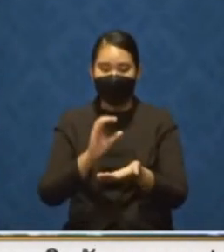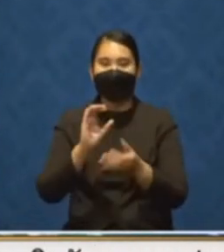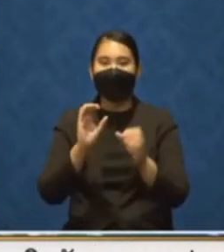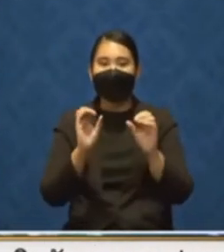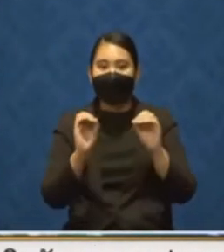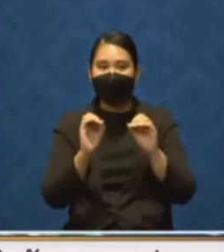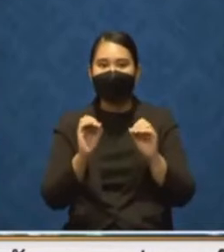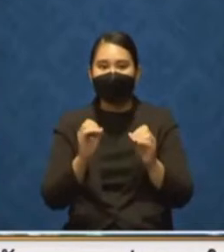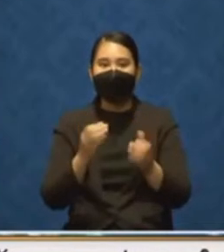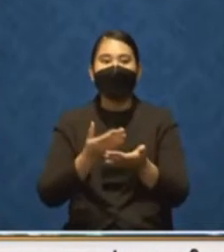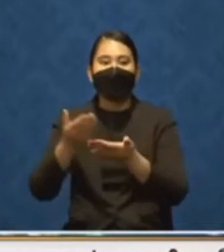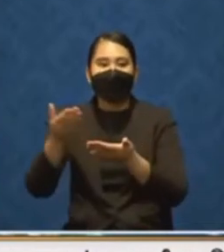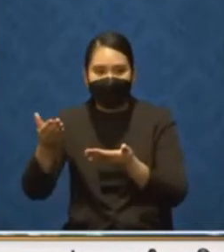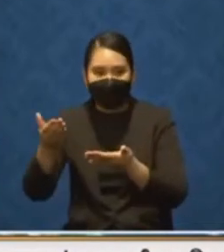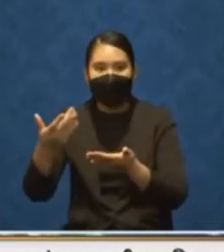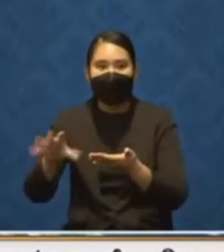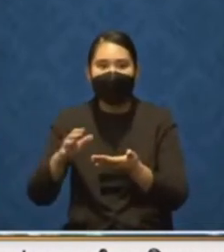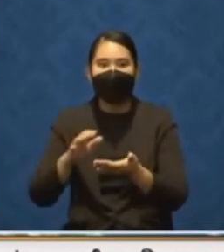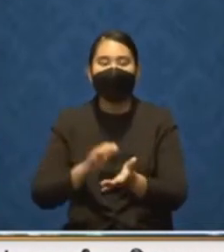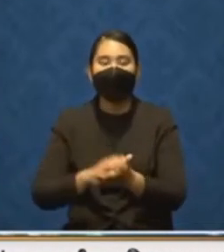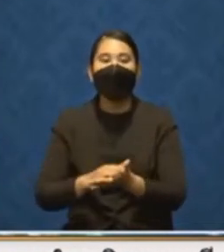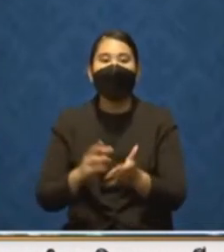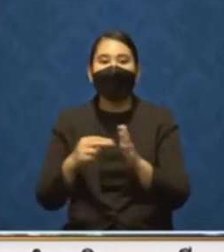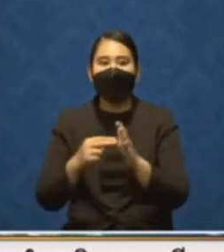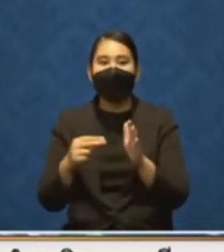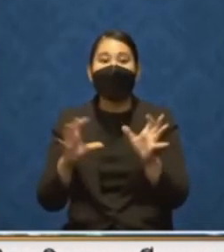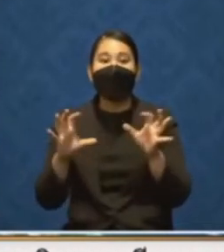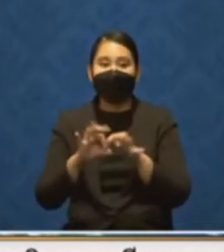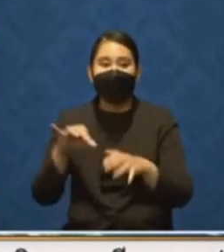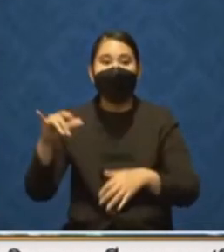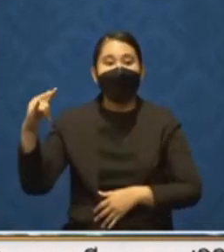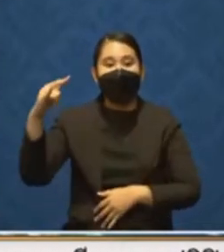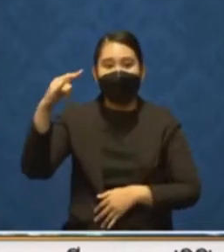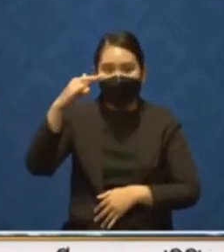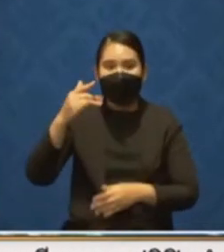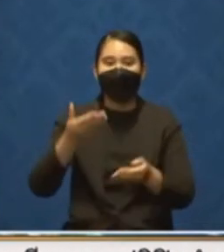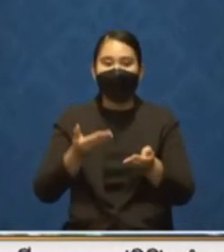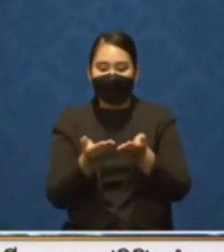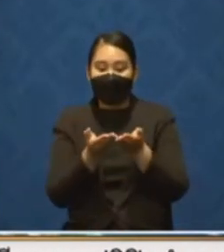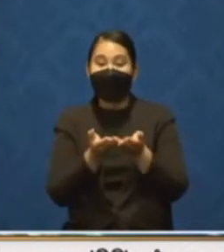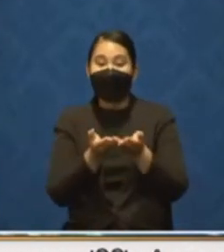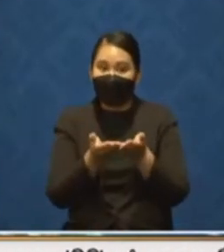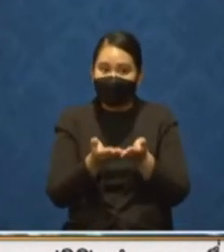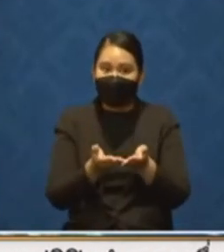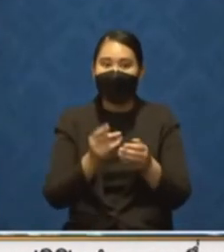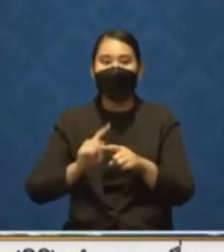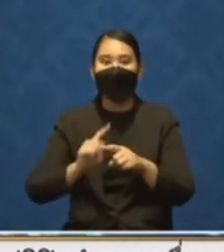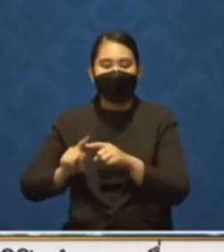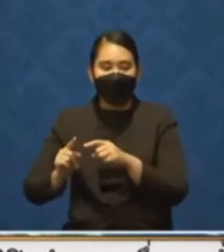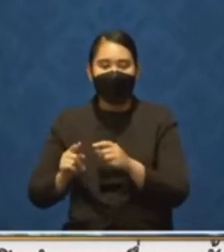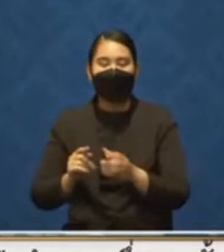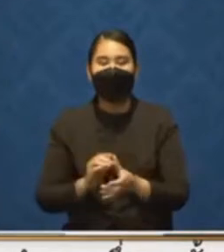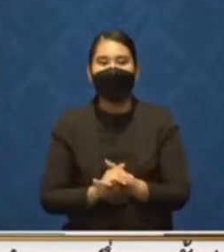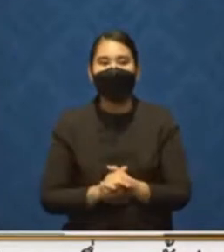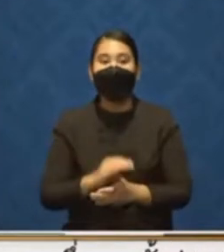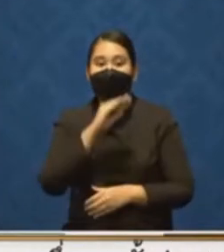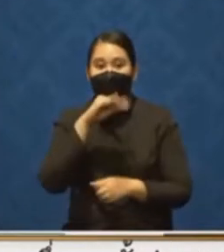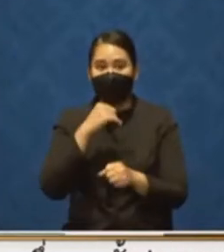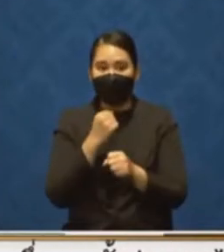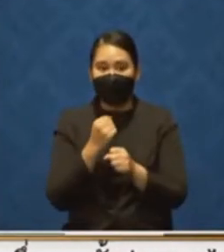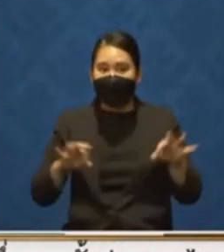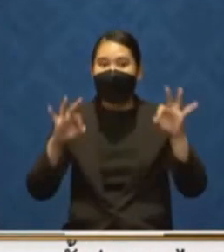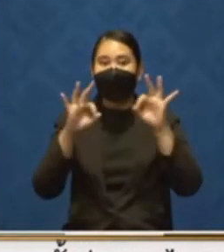เครื่องบินมาก่อนแล้วฉันในตรงการตรวจการมันต้องการร่วมทางอากาศทางเรือมันต้องเป็นการยุโรปที่ผสมด้วยนะครับถ้ามันจำเป็นขึ้นมา